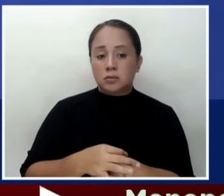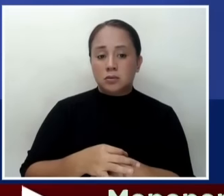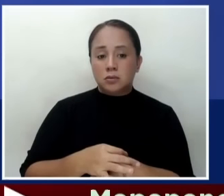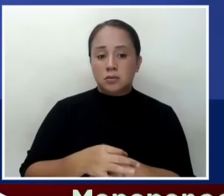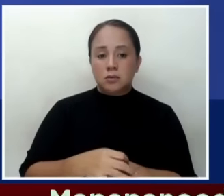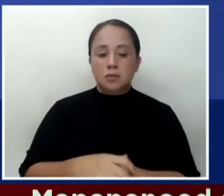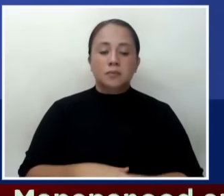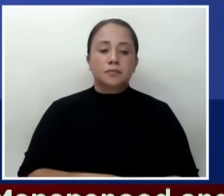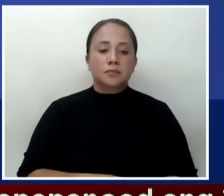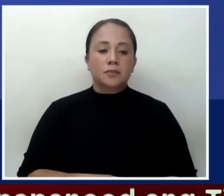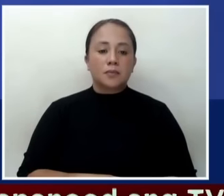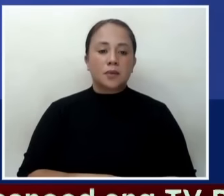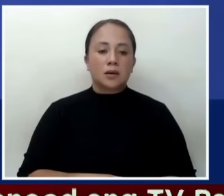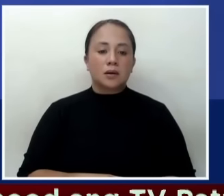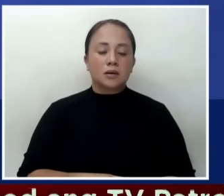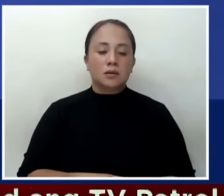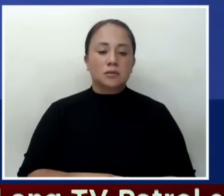At that point,